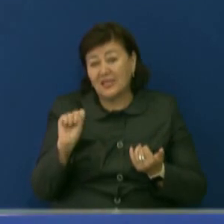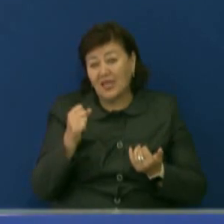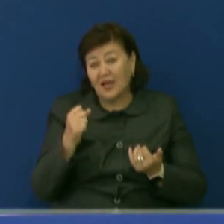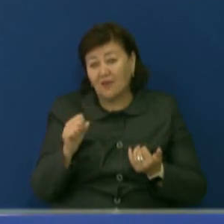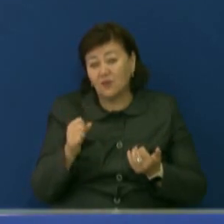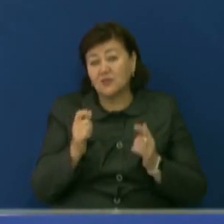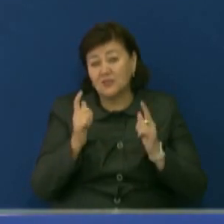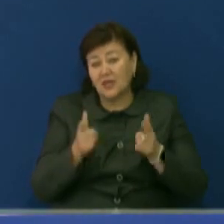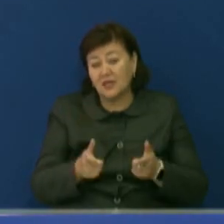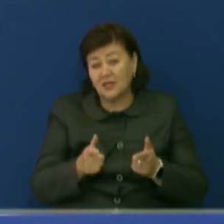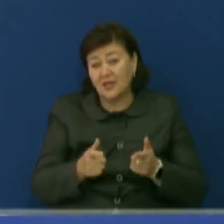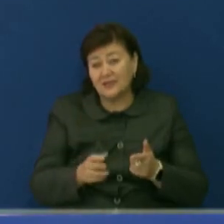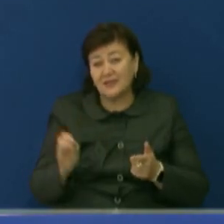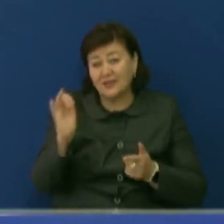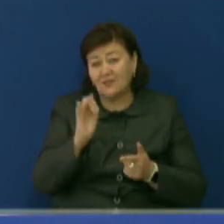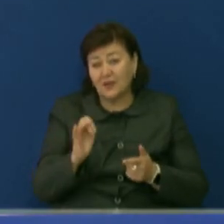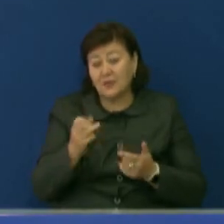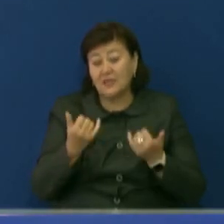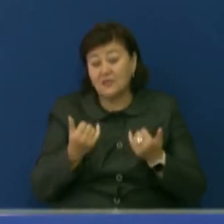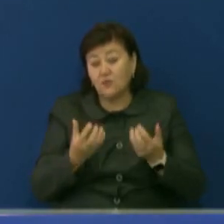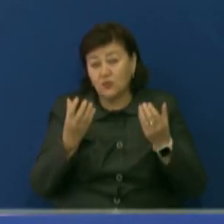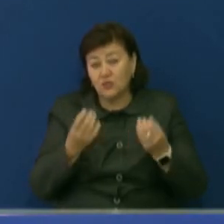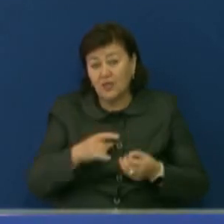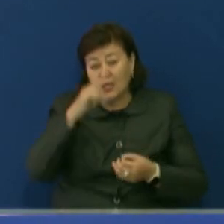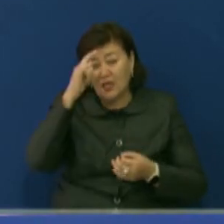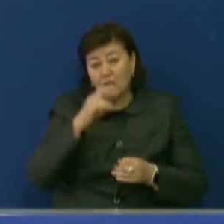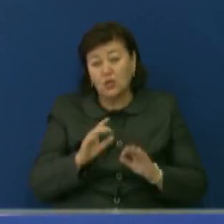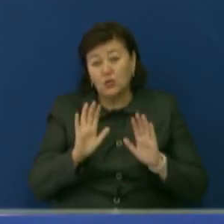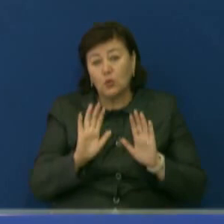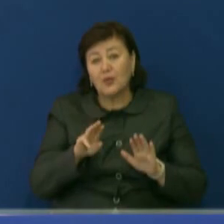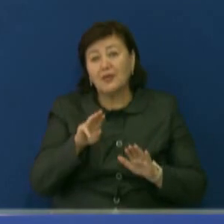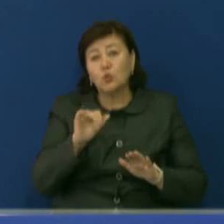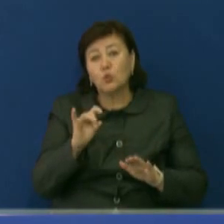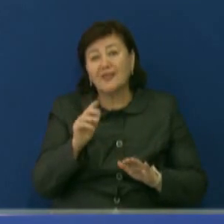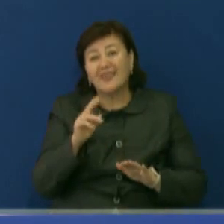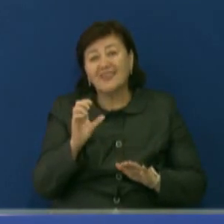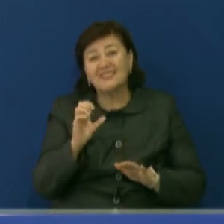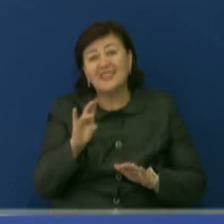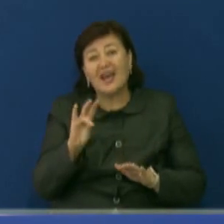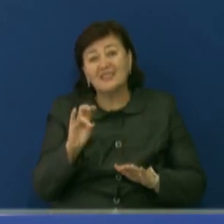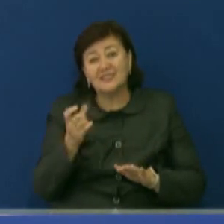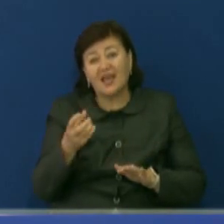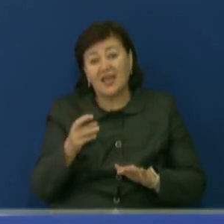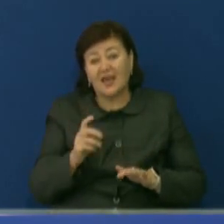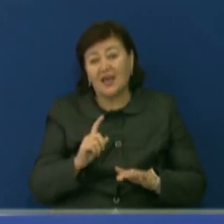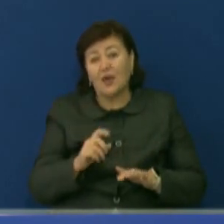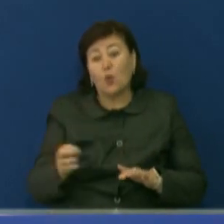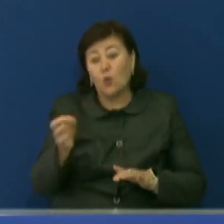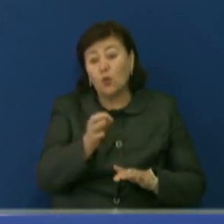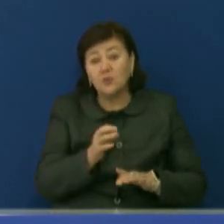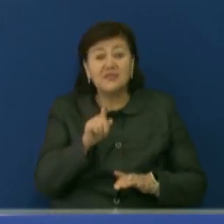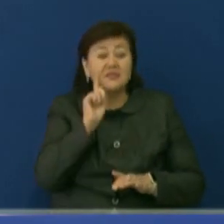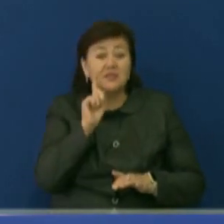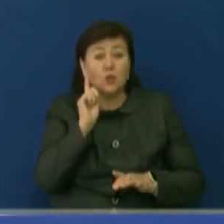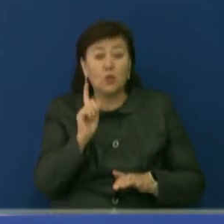Казинформ. Согласно официальной информации, на сегодняшний день в Казахстане только Туркестанская область находится в зеленой зоне. Все остальные регионы